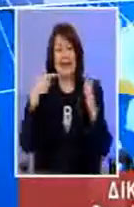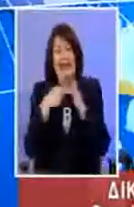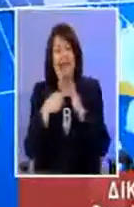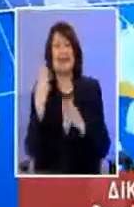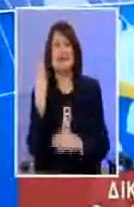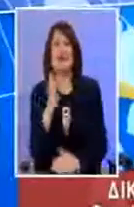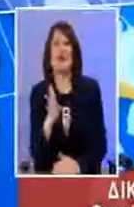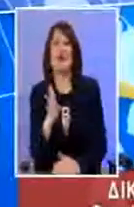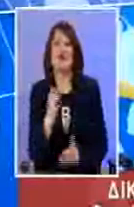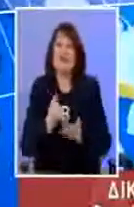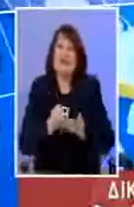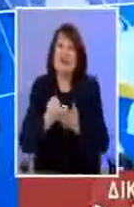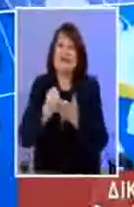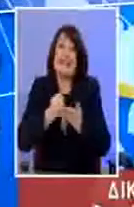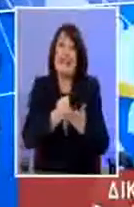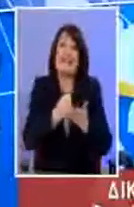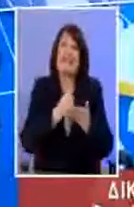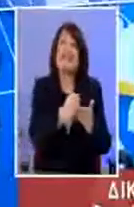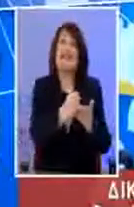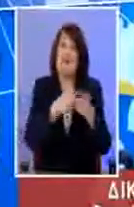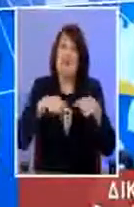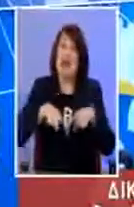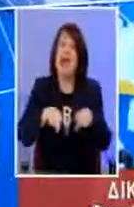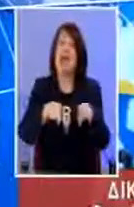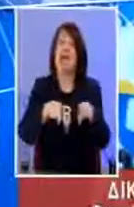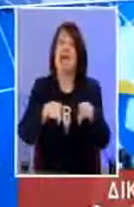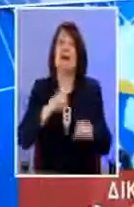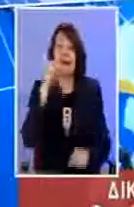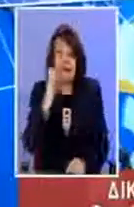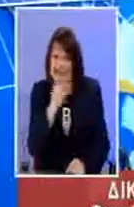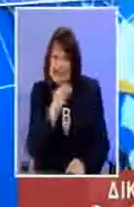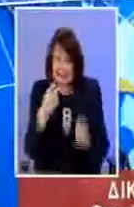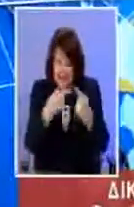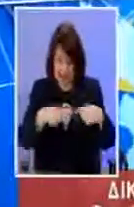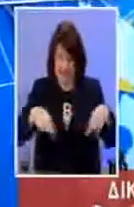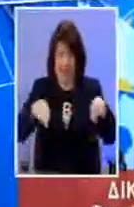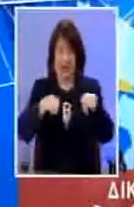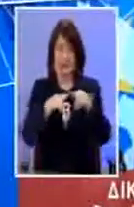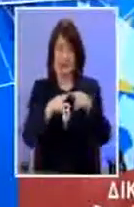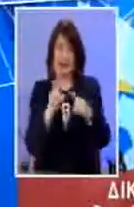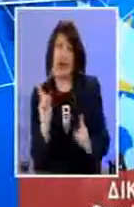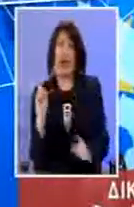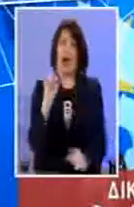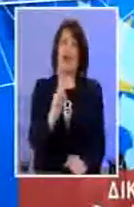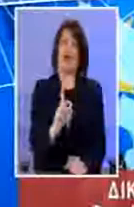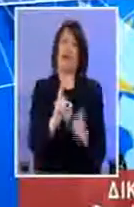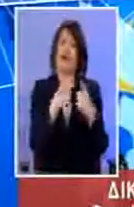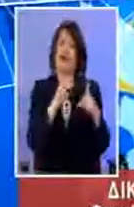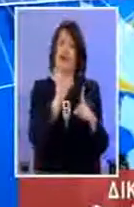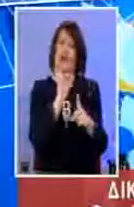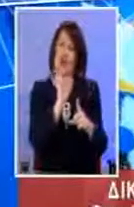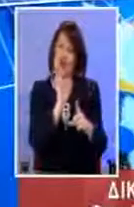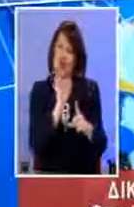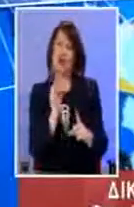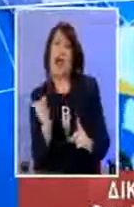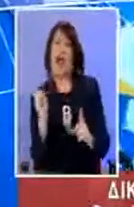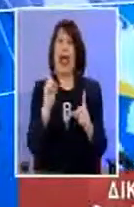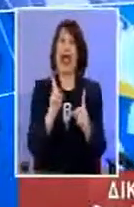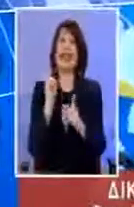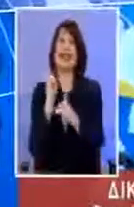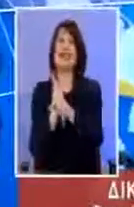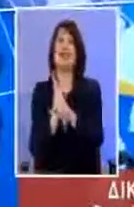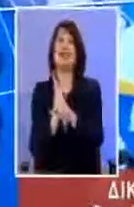1.400 παράλληλες στηρίξεις. Ξέρετε τι σημαίνει αυτό? Ότι μέσα στην τάξη μπαίνει άλλος ένας δάσκαλος που είναι